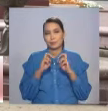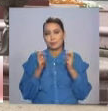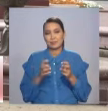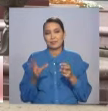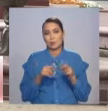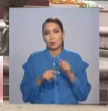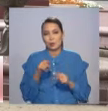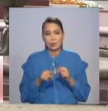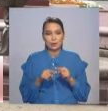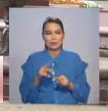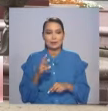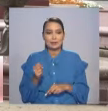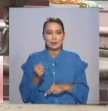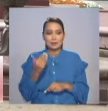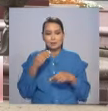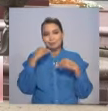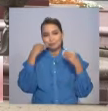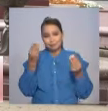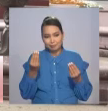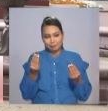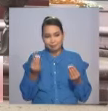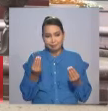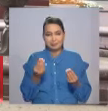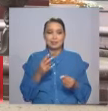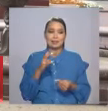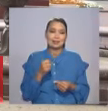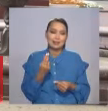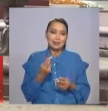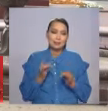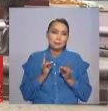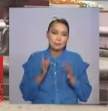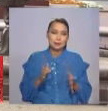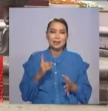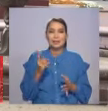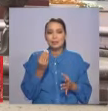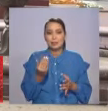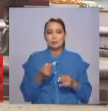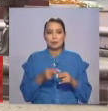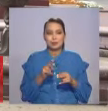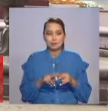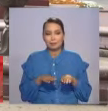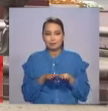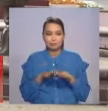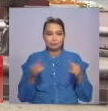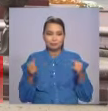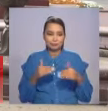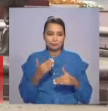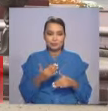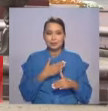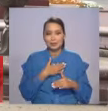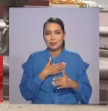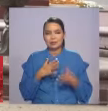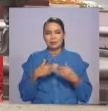на днях рождениях, на национальных праздниках, независимо от того, какие национальности, потому что наша семья